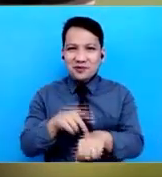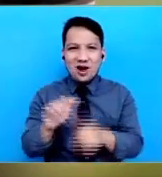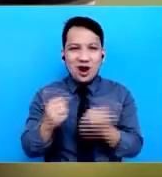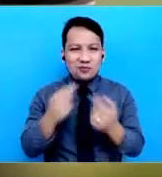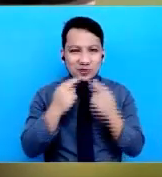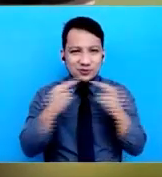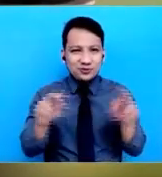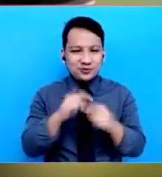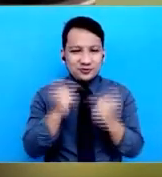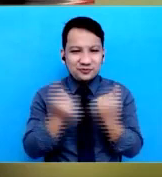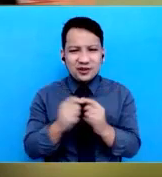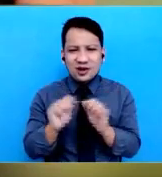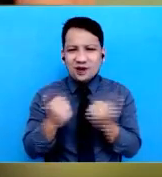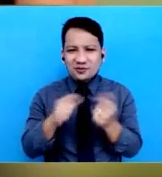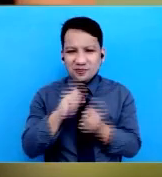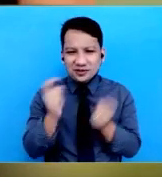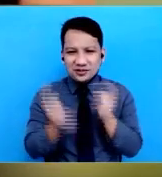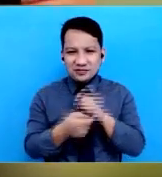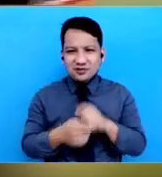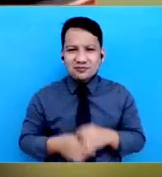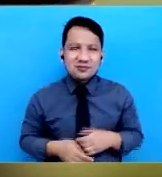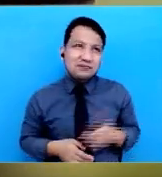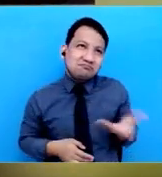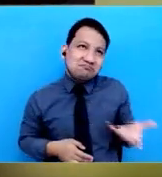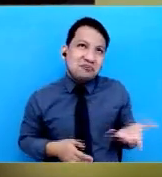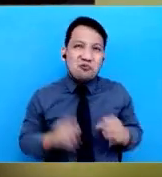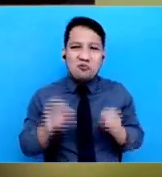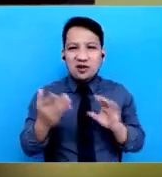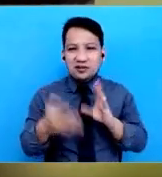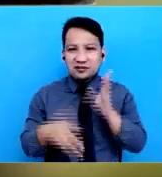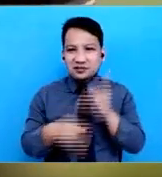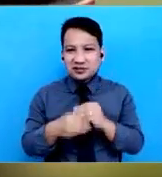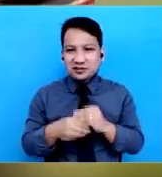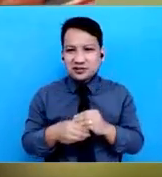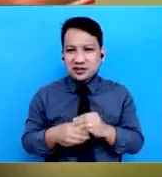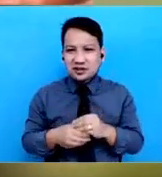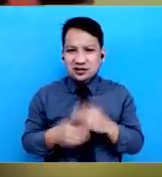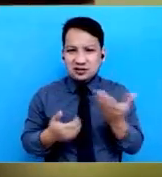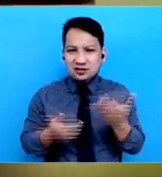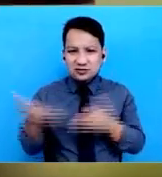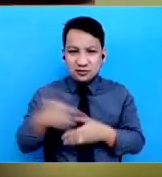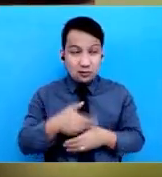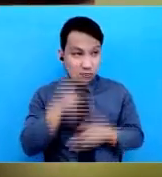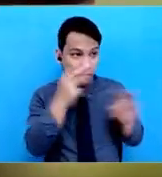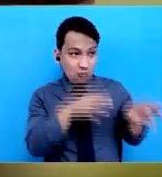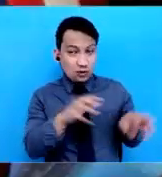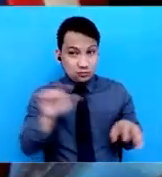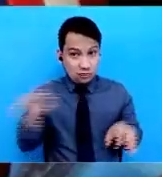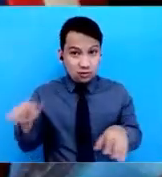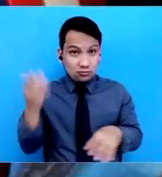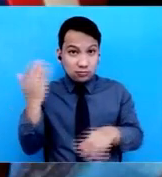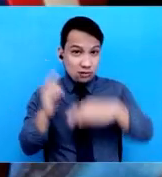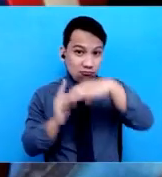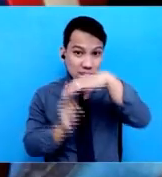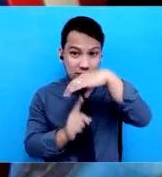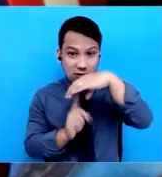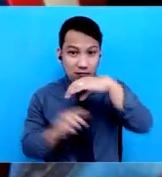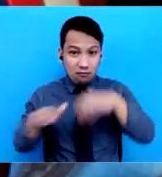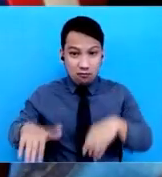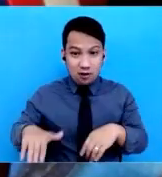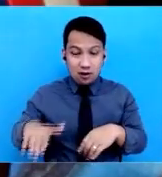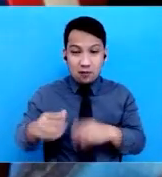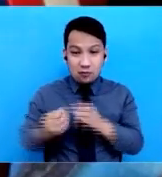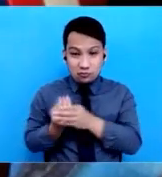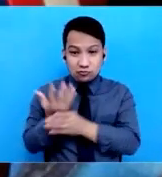team? Siguro wala naman masyadong pagbabago, Maricel, kung paano nila ako napanood doon habang ako ay lumalaki sa harap